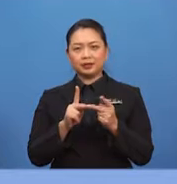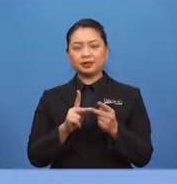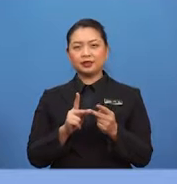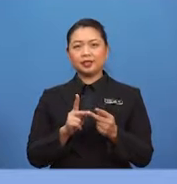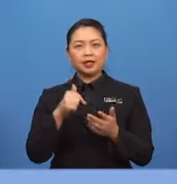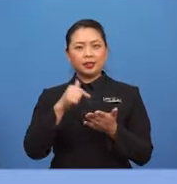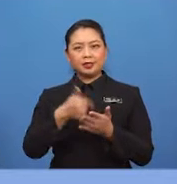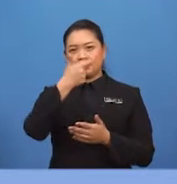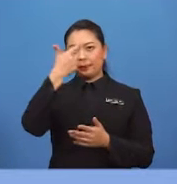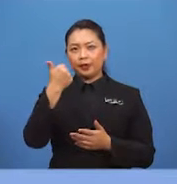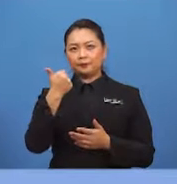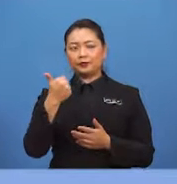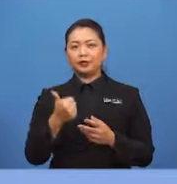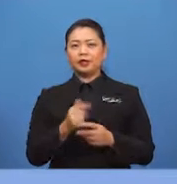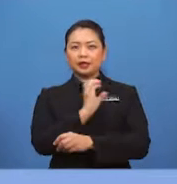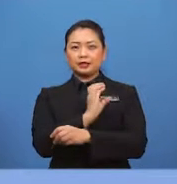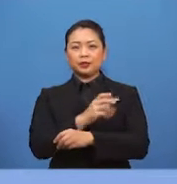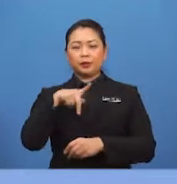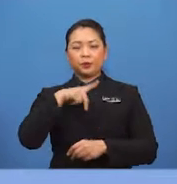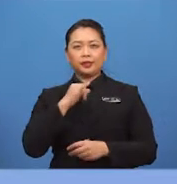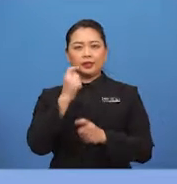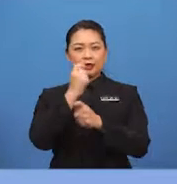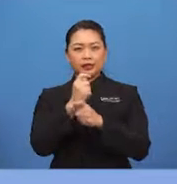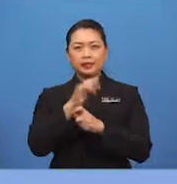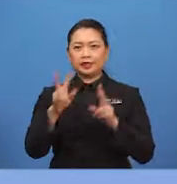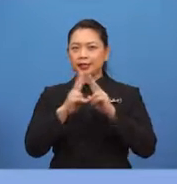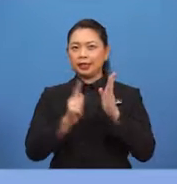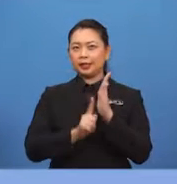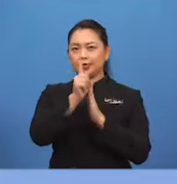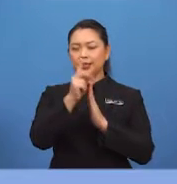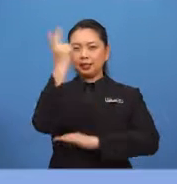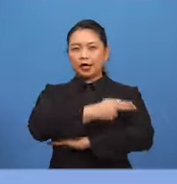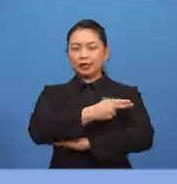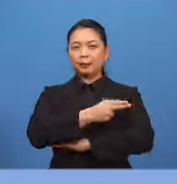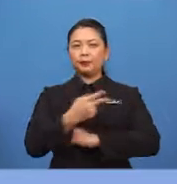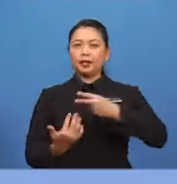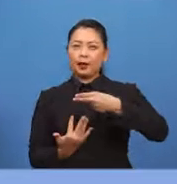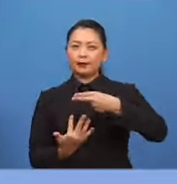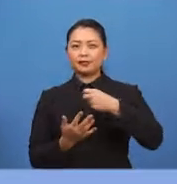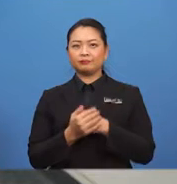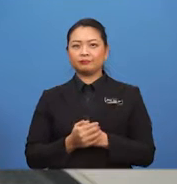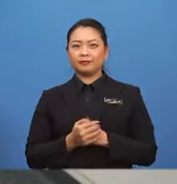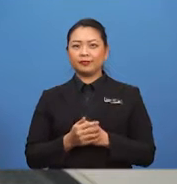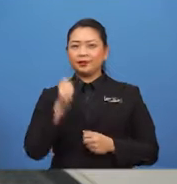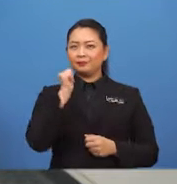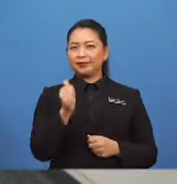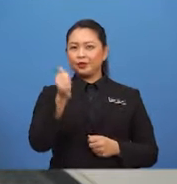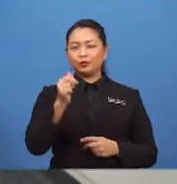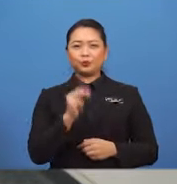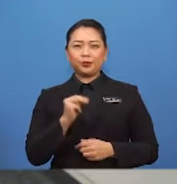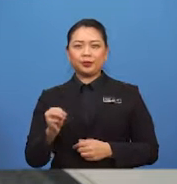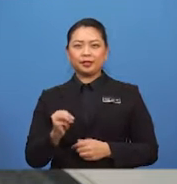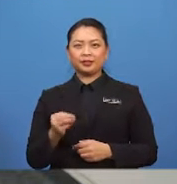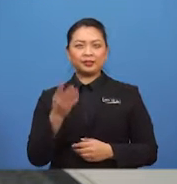Ini disebabkan kaca mempunyai ketahanan yang sangat tinggi terhadap haba. Bagus,